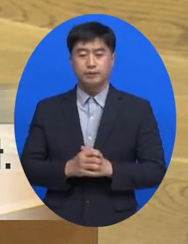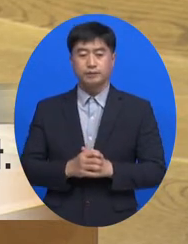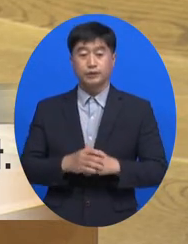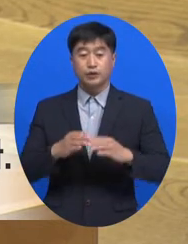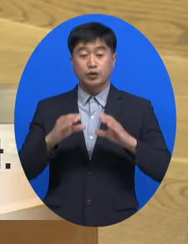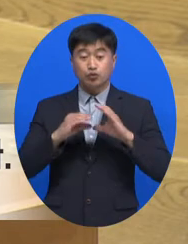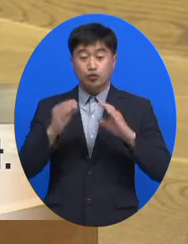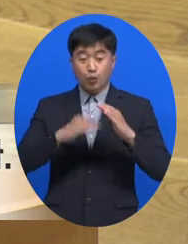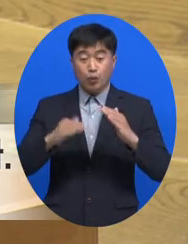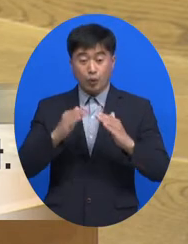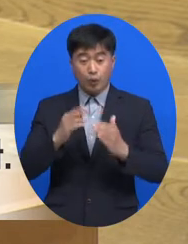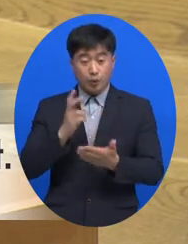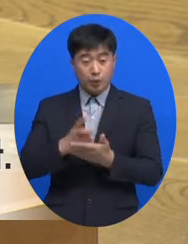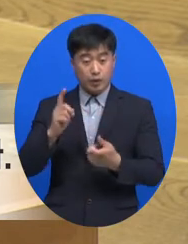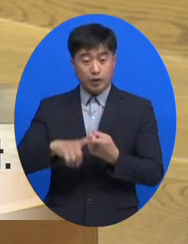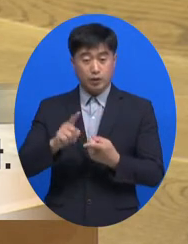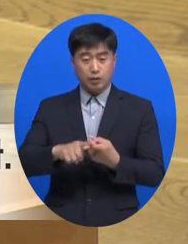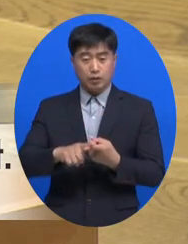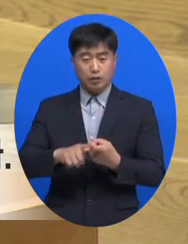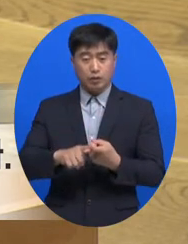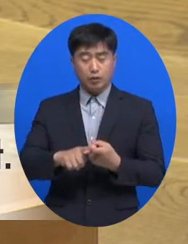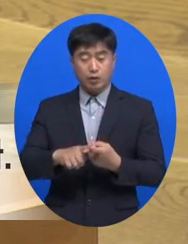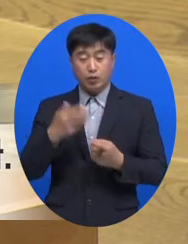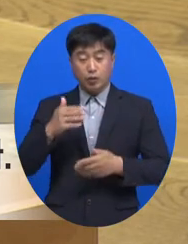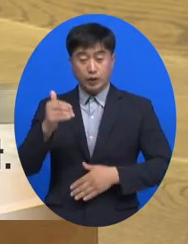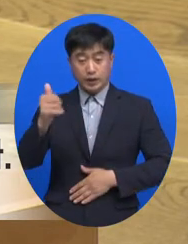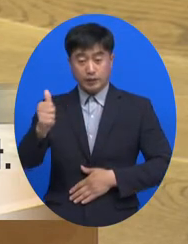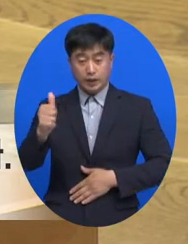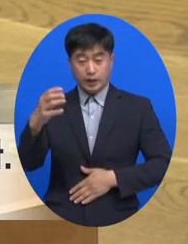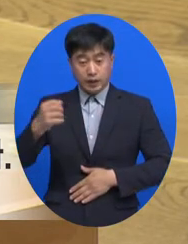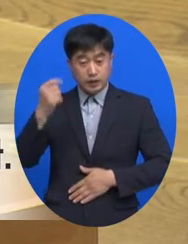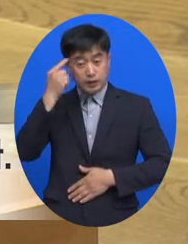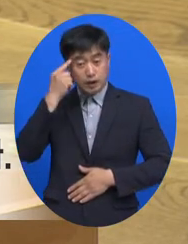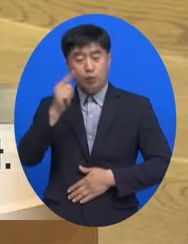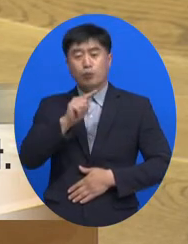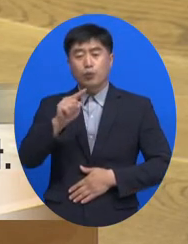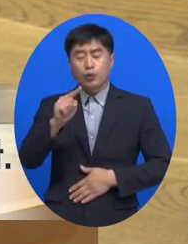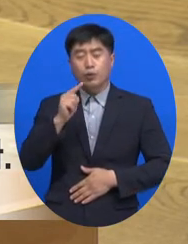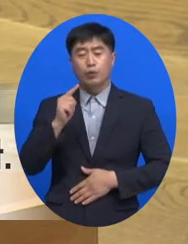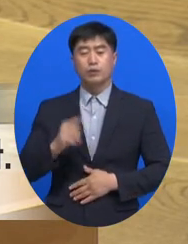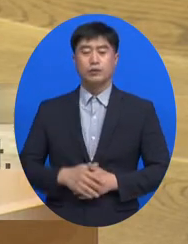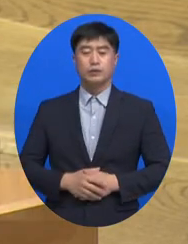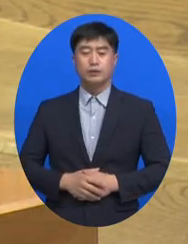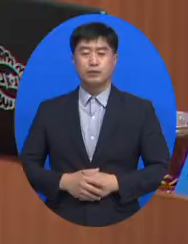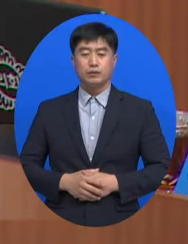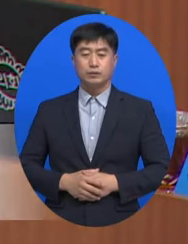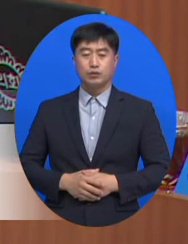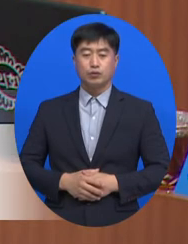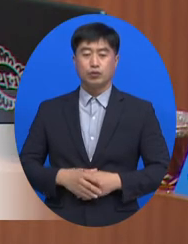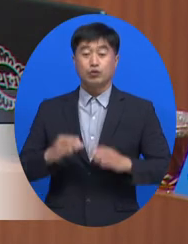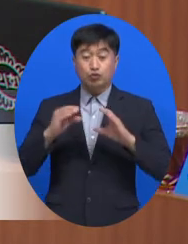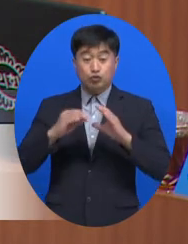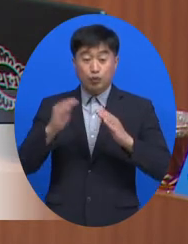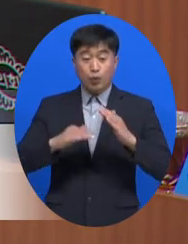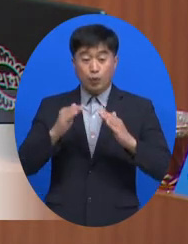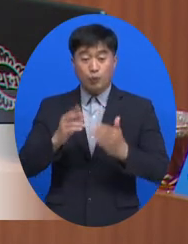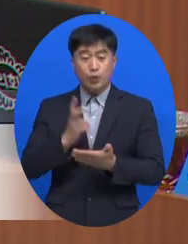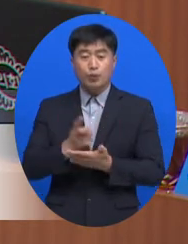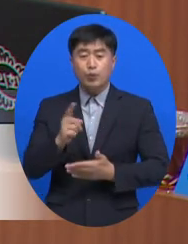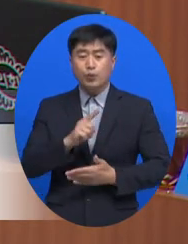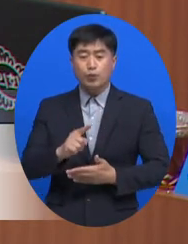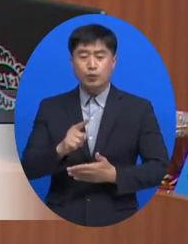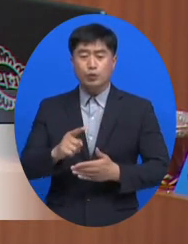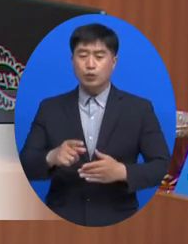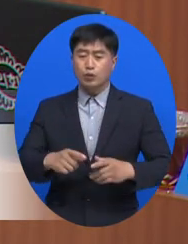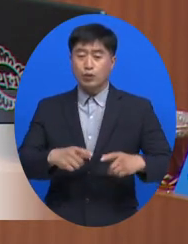봅니다. 준공영제에 관해서 지사님이 갖고 계신 생각은 어떤 건지 좀 한번 말씀해 주시죠. 예, 준공영제는